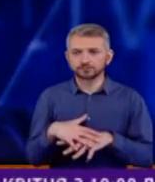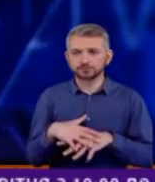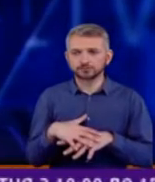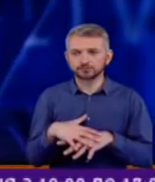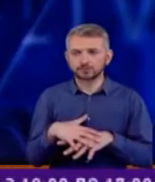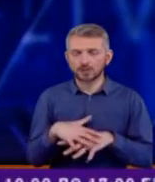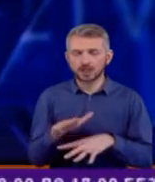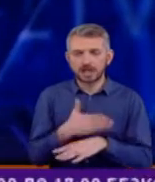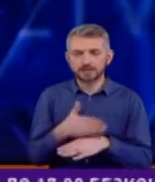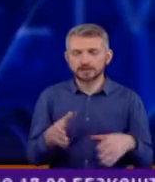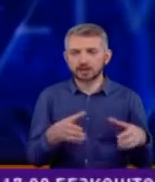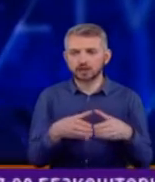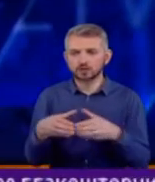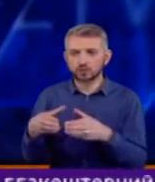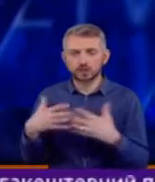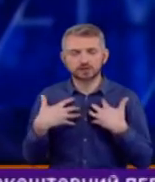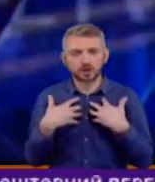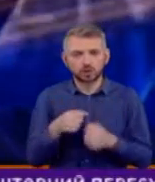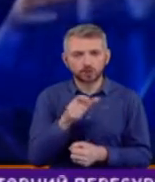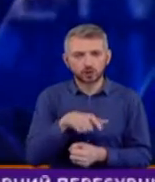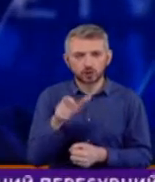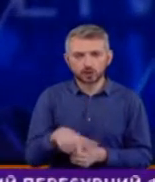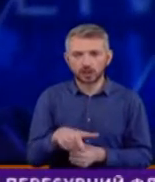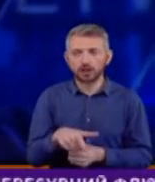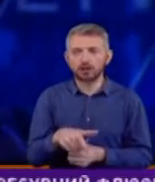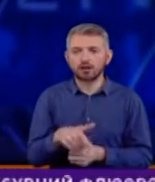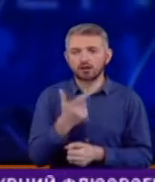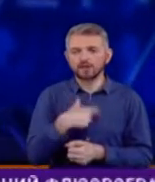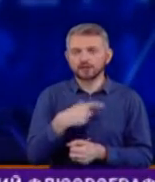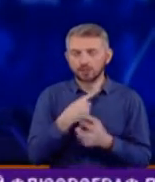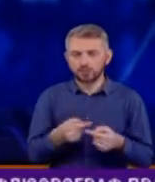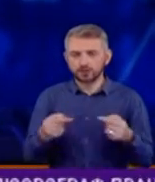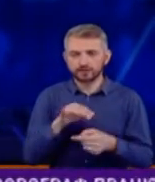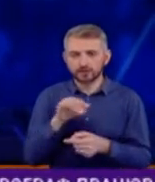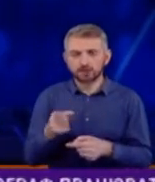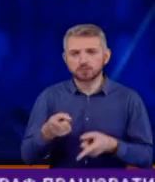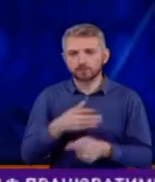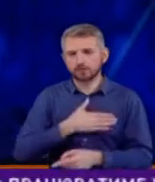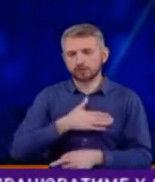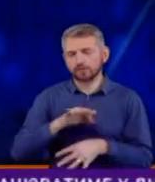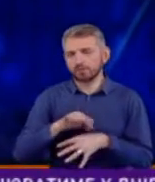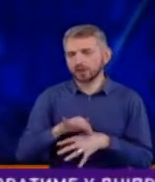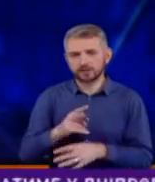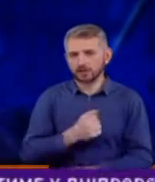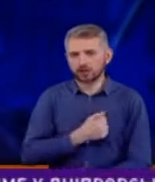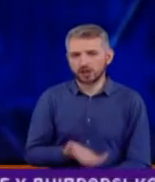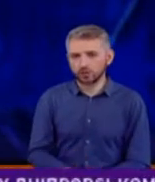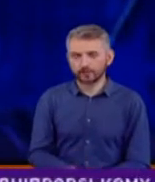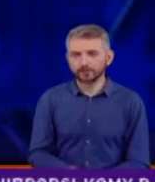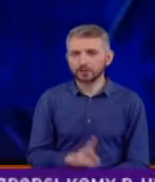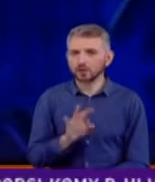делится на категории здоровых людей, самоидентифицированных и, правда, душевно больных, к сожалению.